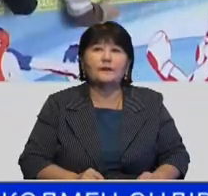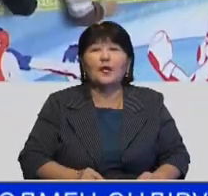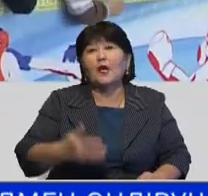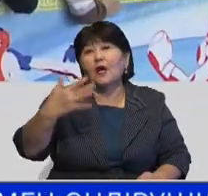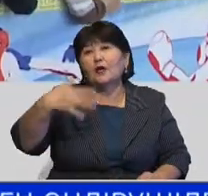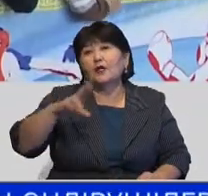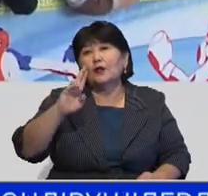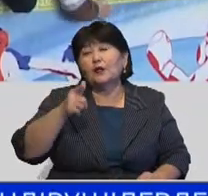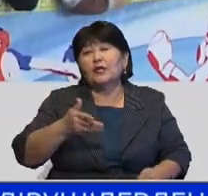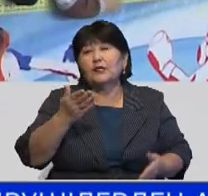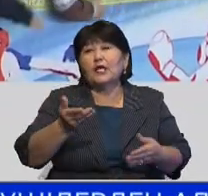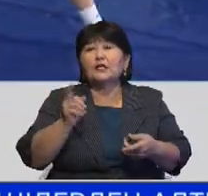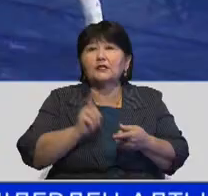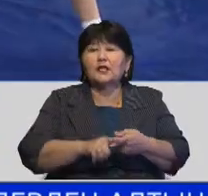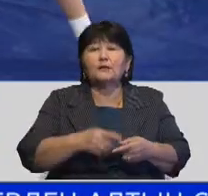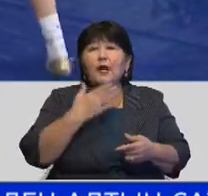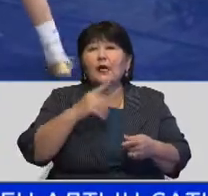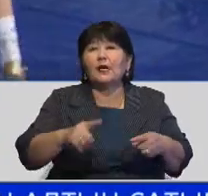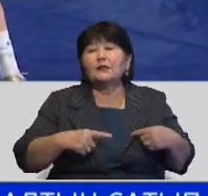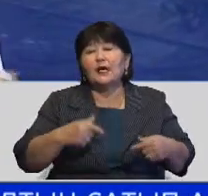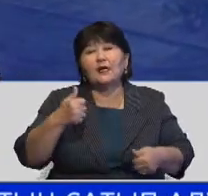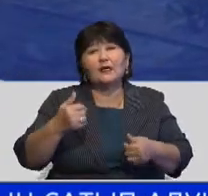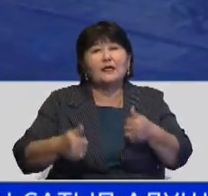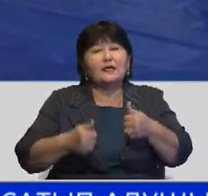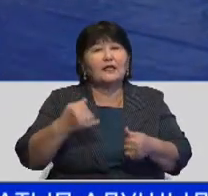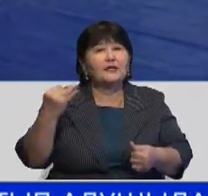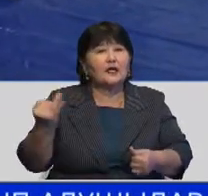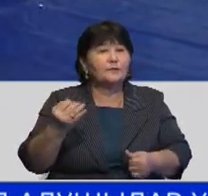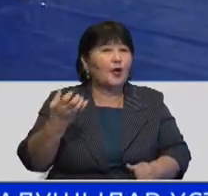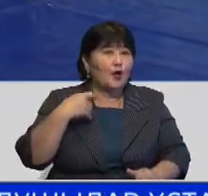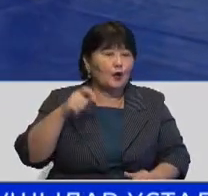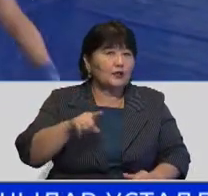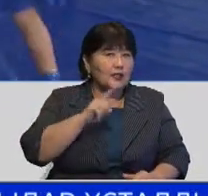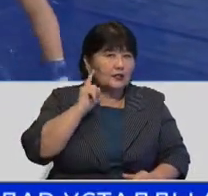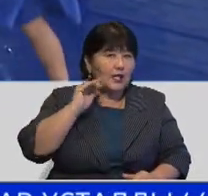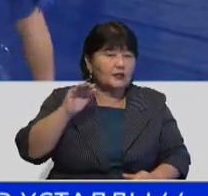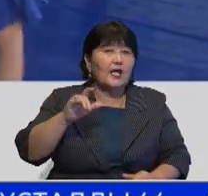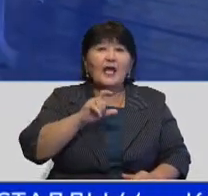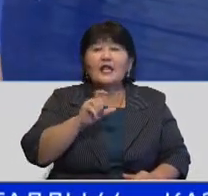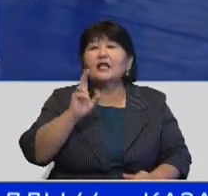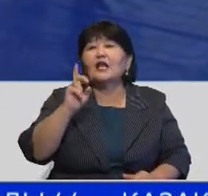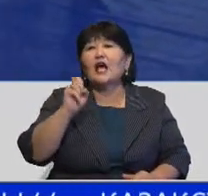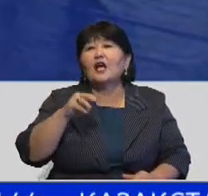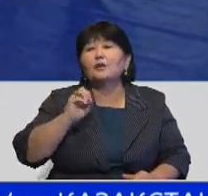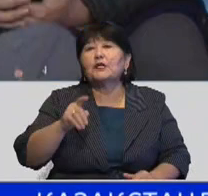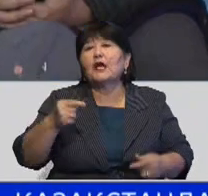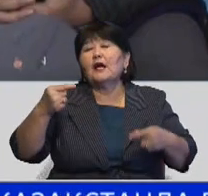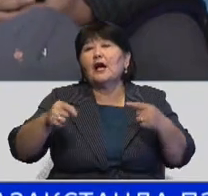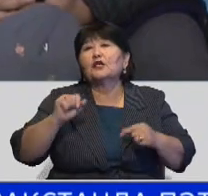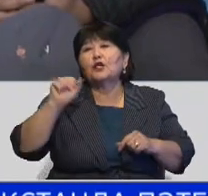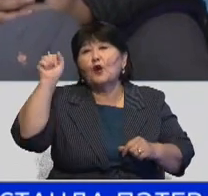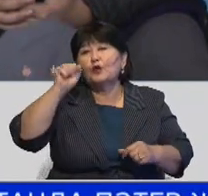Елу келі салмақ дәрежесінде өткен ақтық кездесу тартысқа толы болды. Қызылордалық жас өрен Элдар Хамитов қарсылас